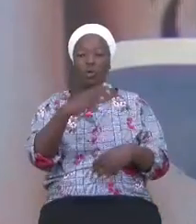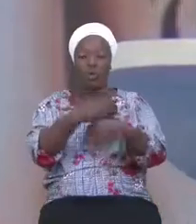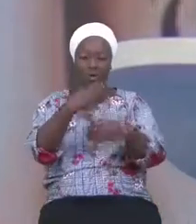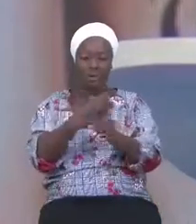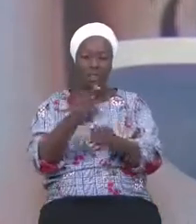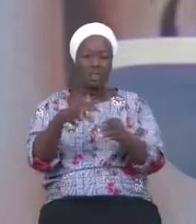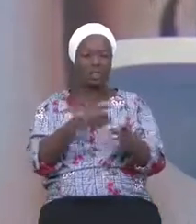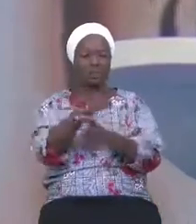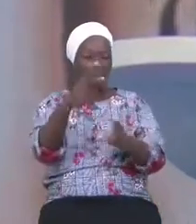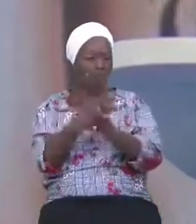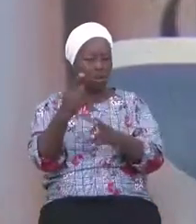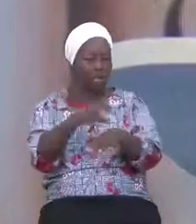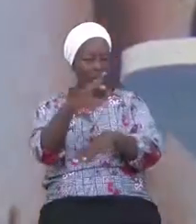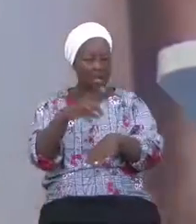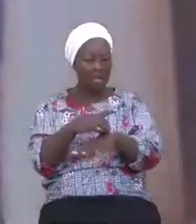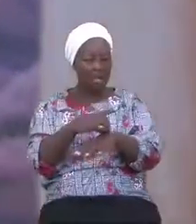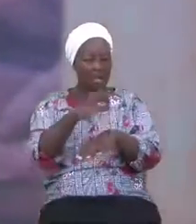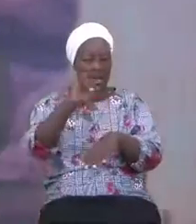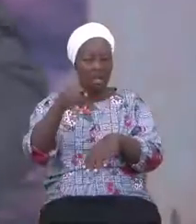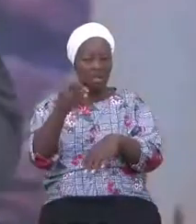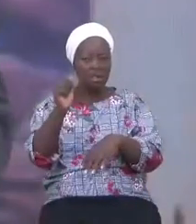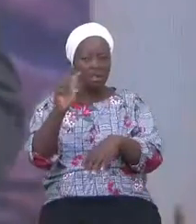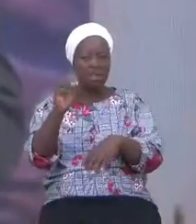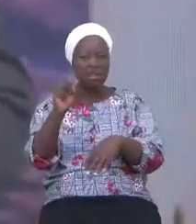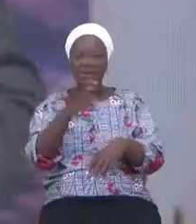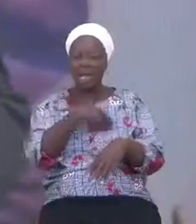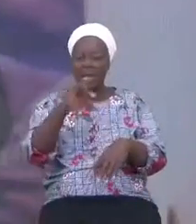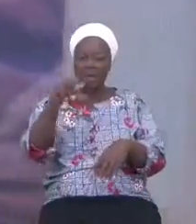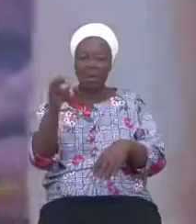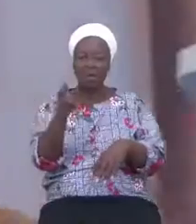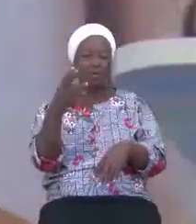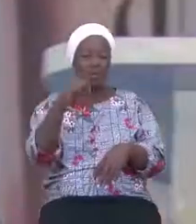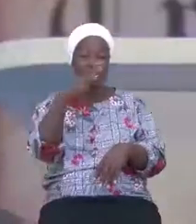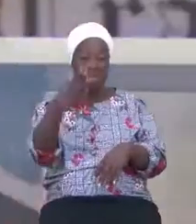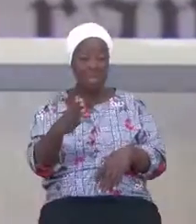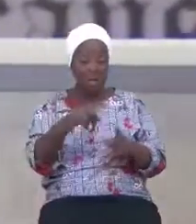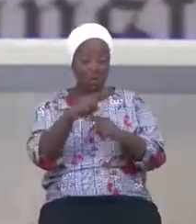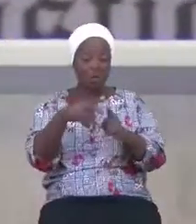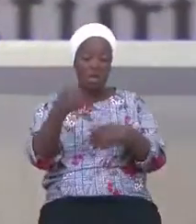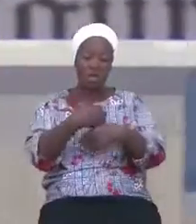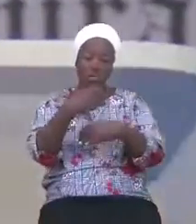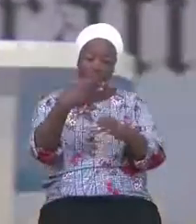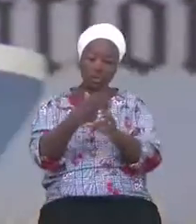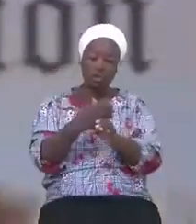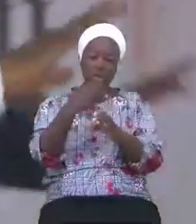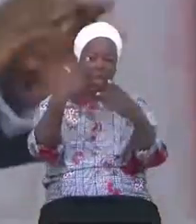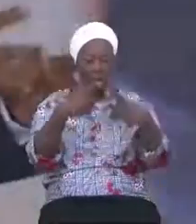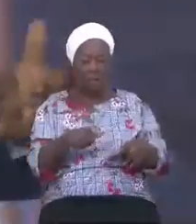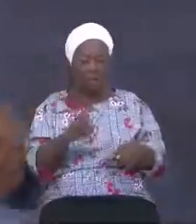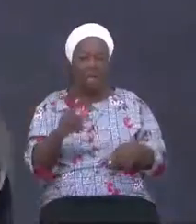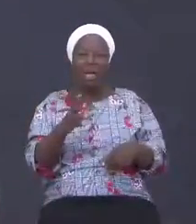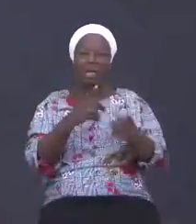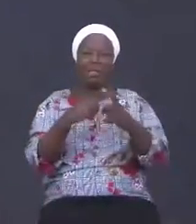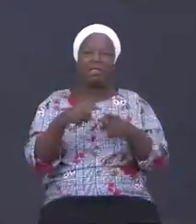monde, la terre. Jacques et Jean n'étaient pas là quand la création a eu lieu.